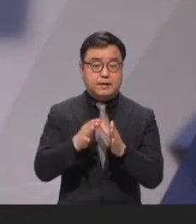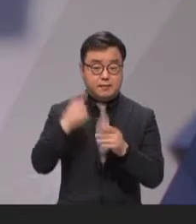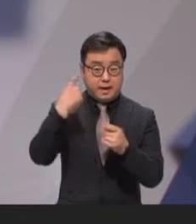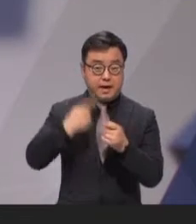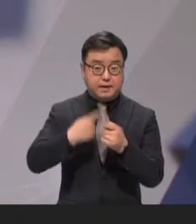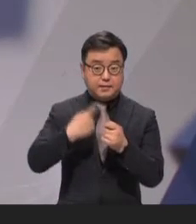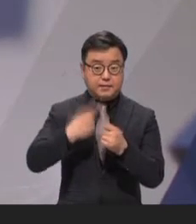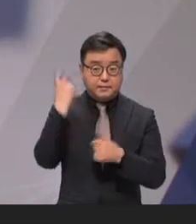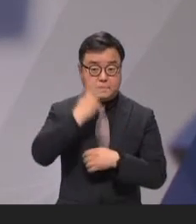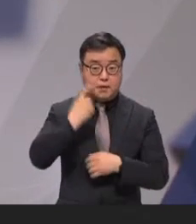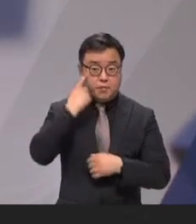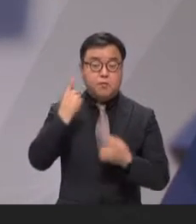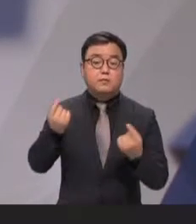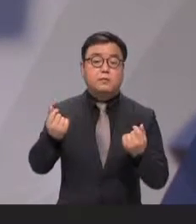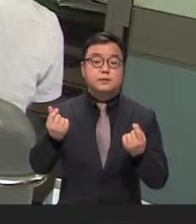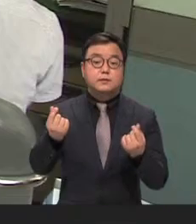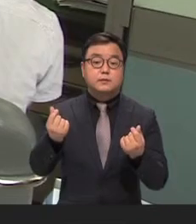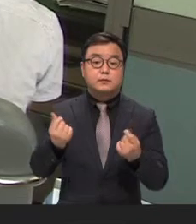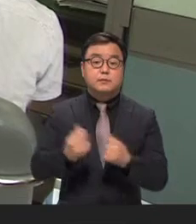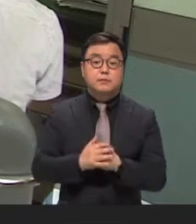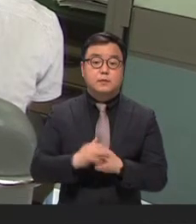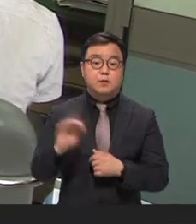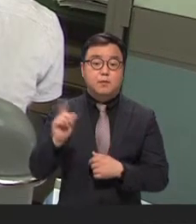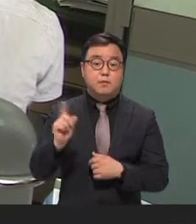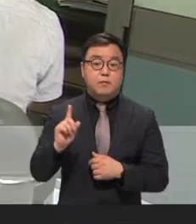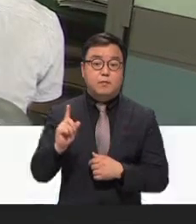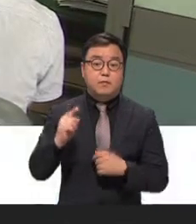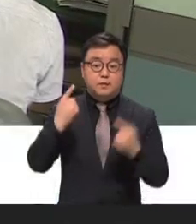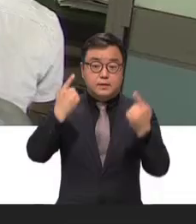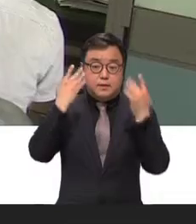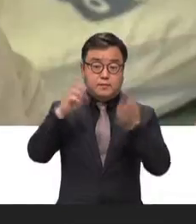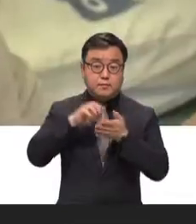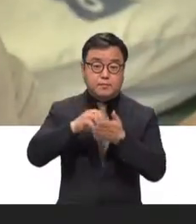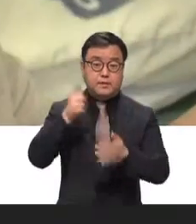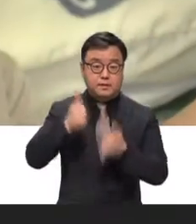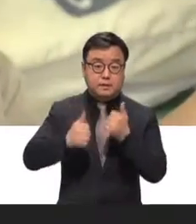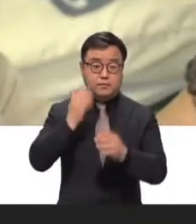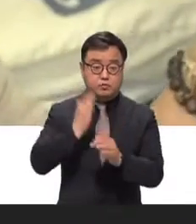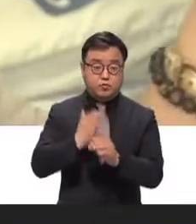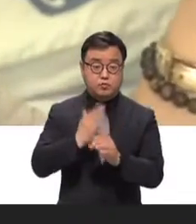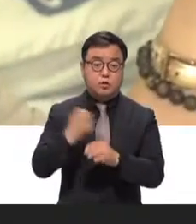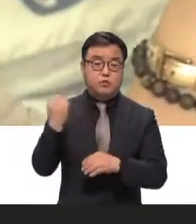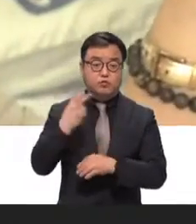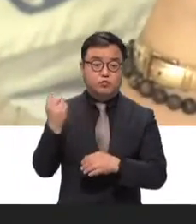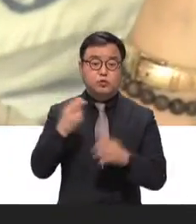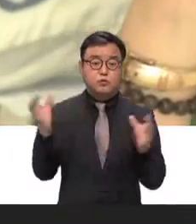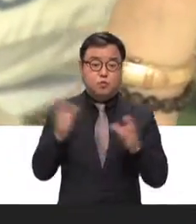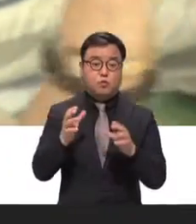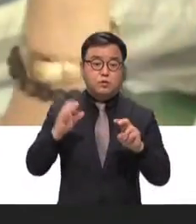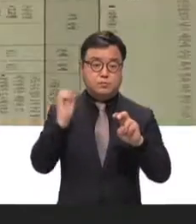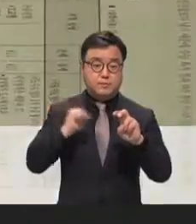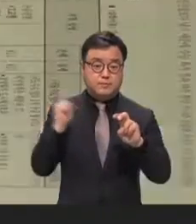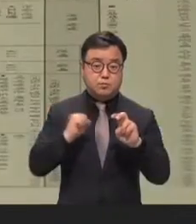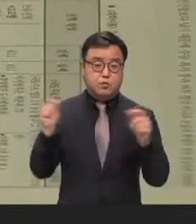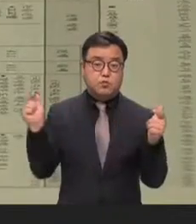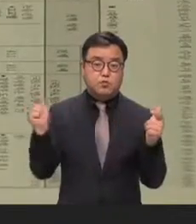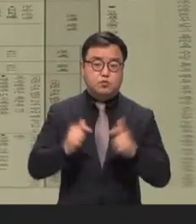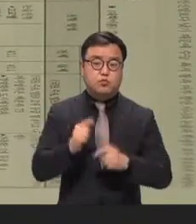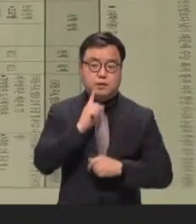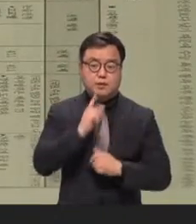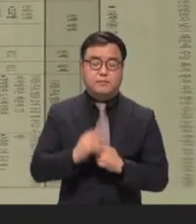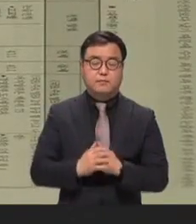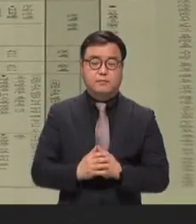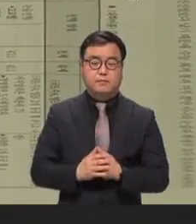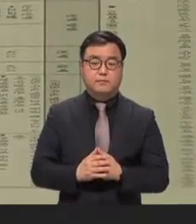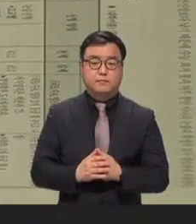살펴보면요. 네. 비슷한 맥락입니다. 뭐라고 얘기했냐면 대입 전형의 수시 모집 비율을 20% 축소하겠다. 이걸